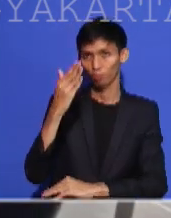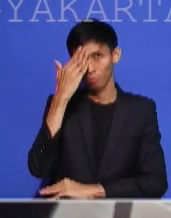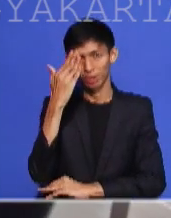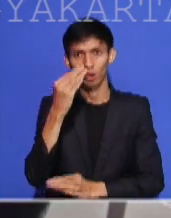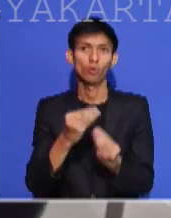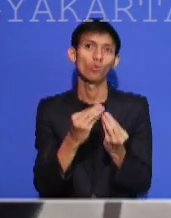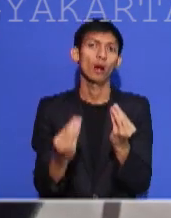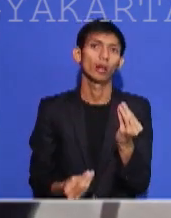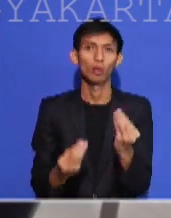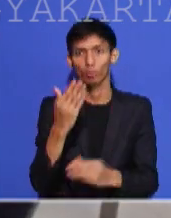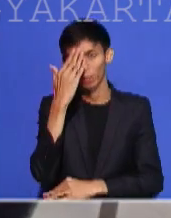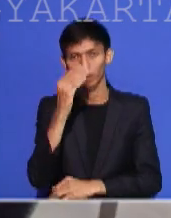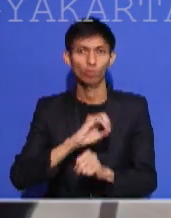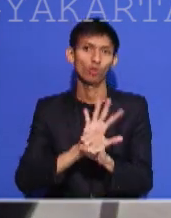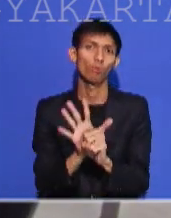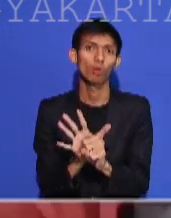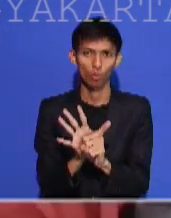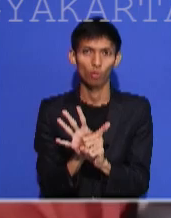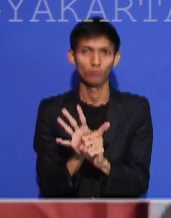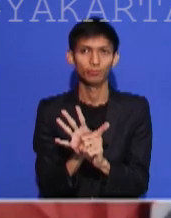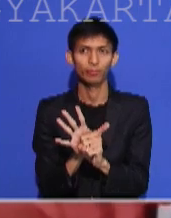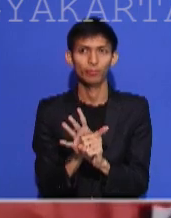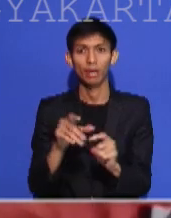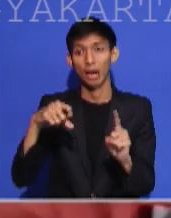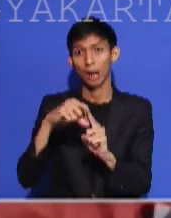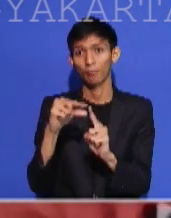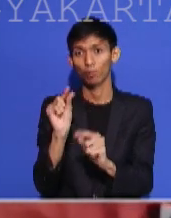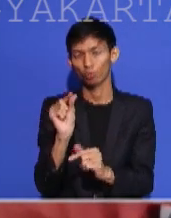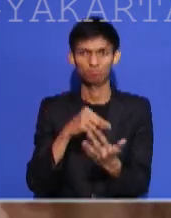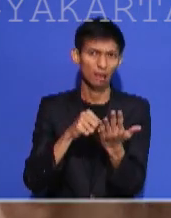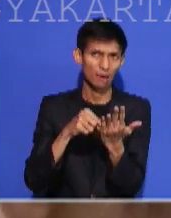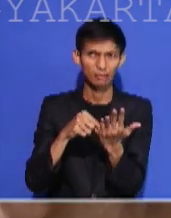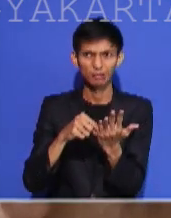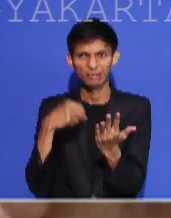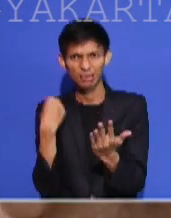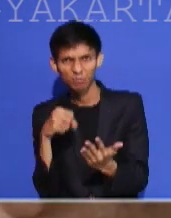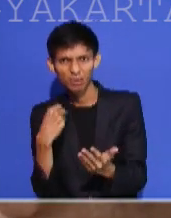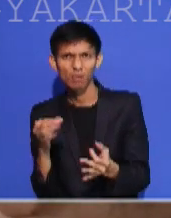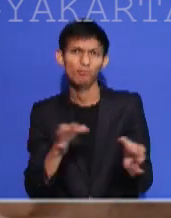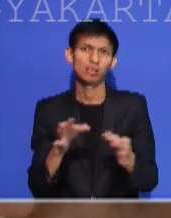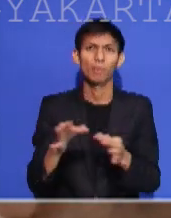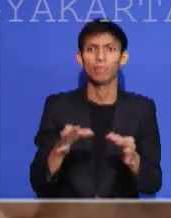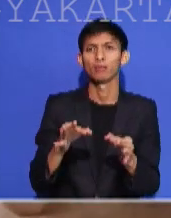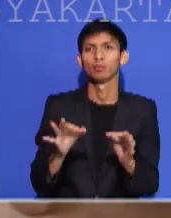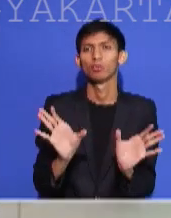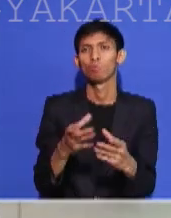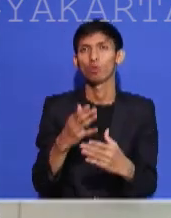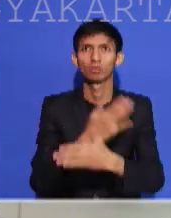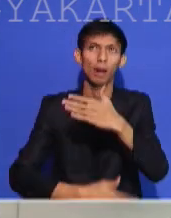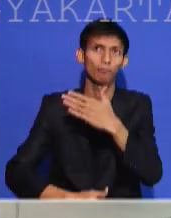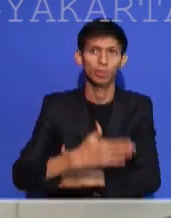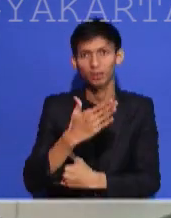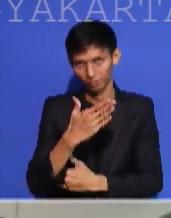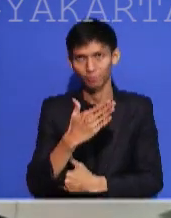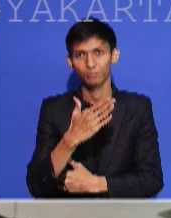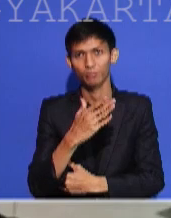Jonny menyebut KPU Sebagai penyelenggara Pemilu dinilai masih belum mampu memfasilitasi kaum di febel sebagaimana mestinya Salah